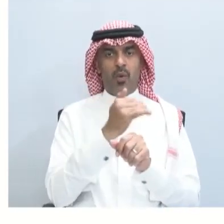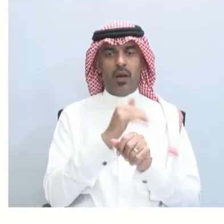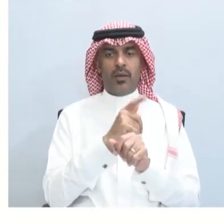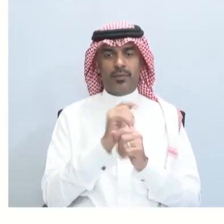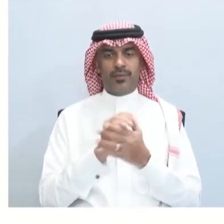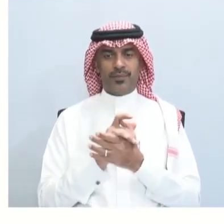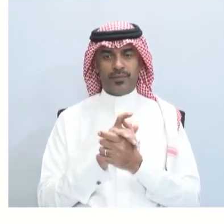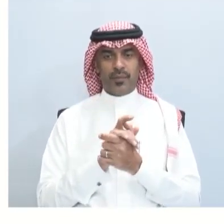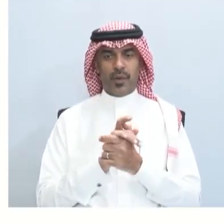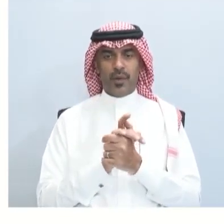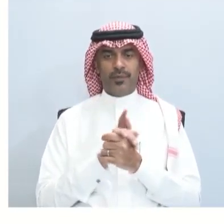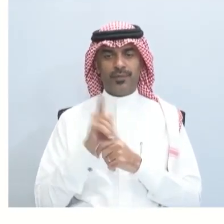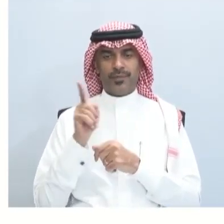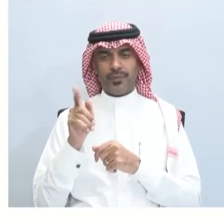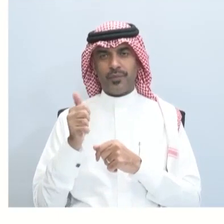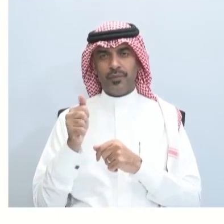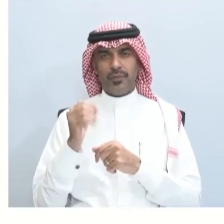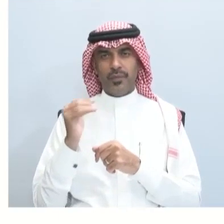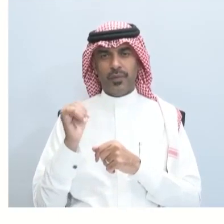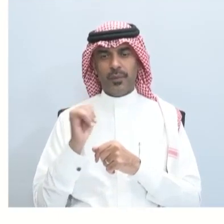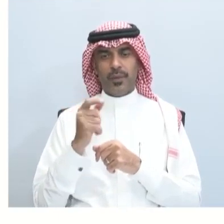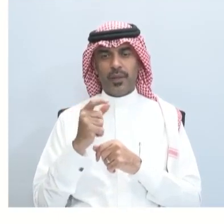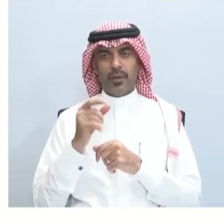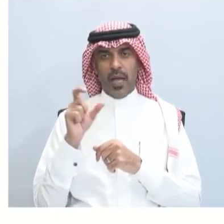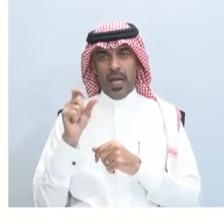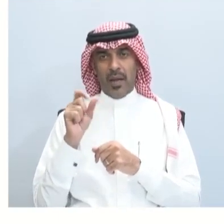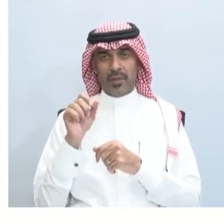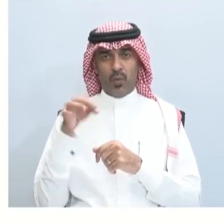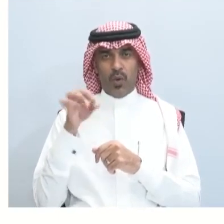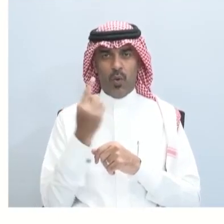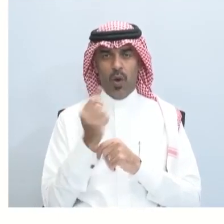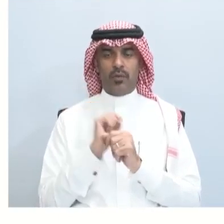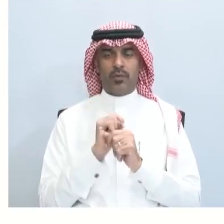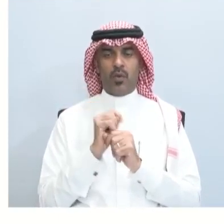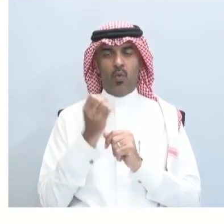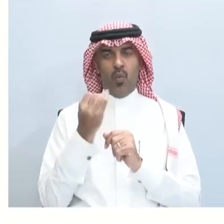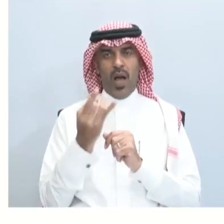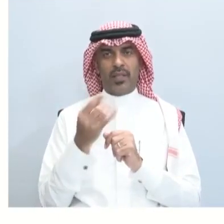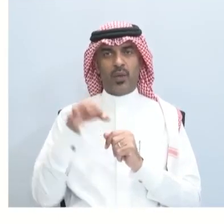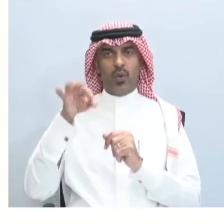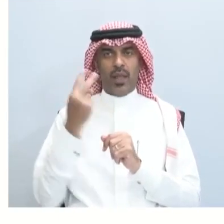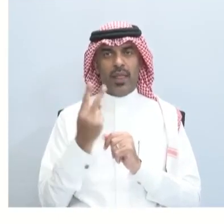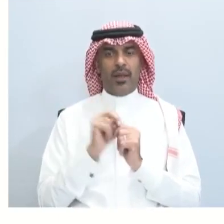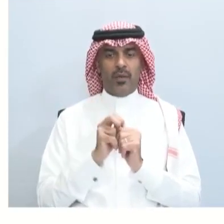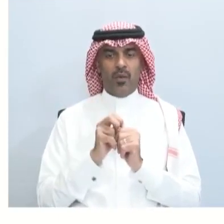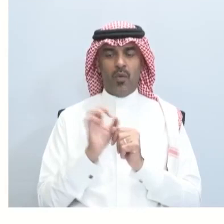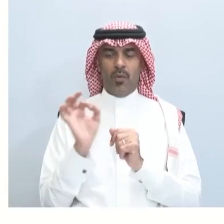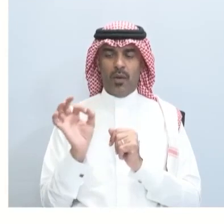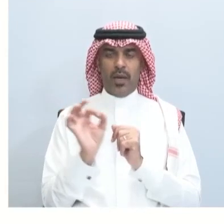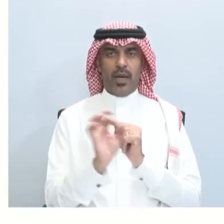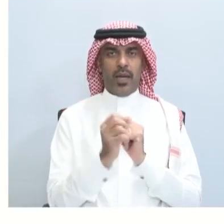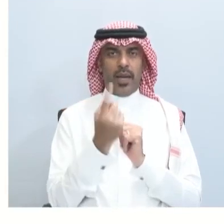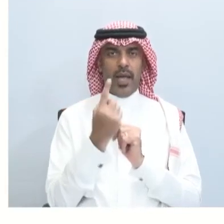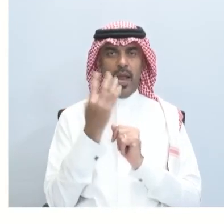يملك فئه 50 ريالا ورقه واحده وفئه عشره ريالات ورقتان وفئات الريال